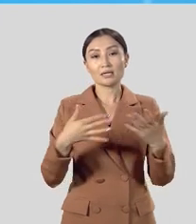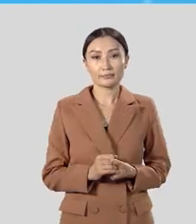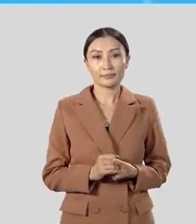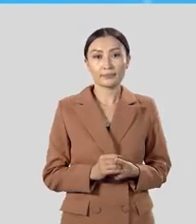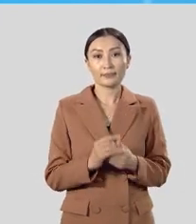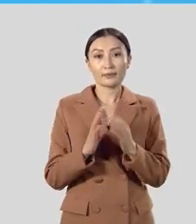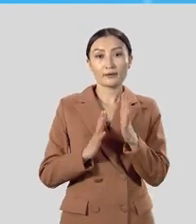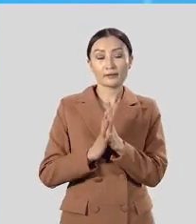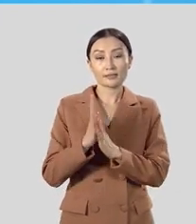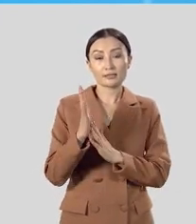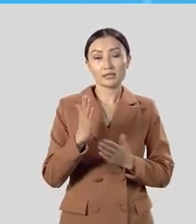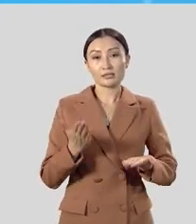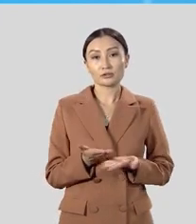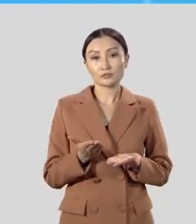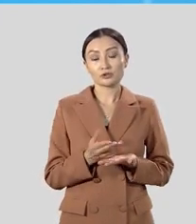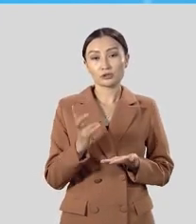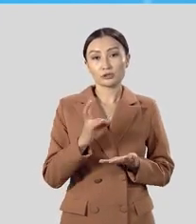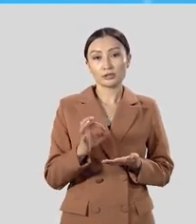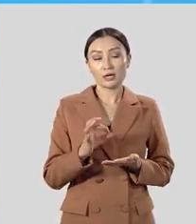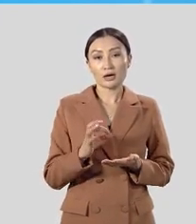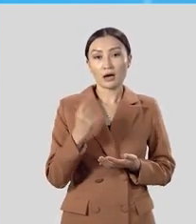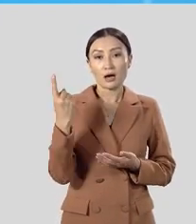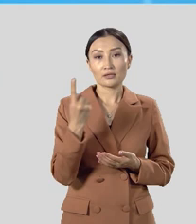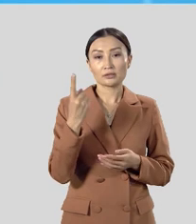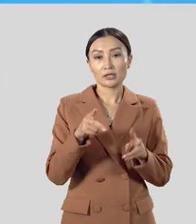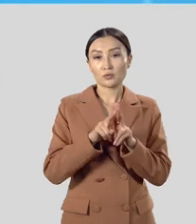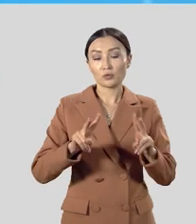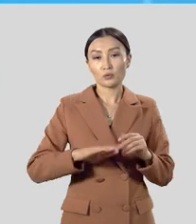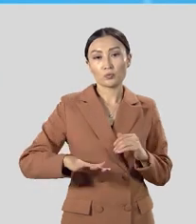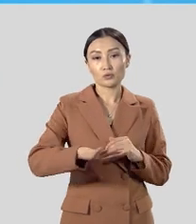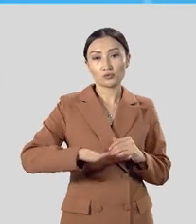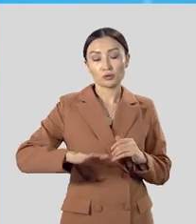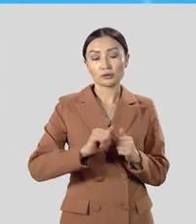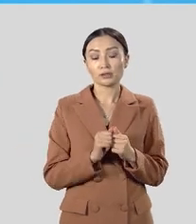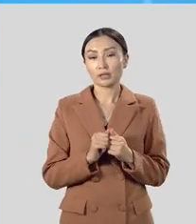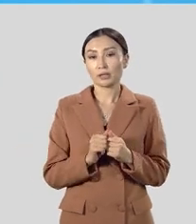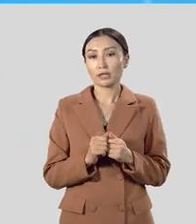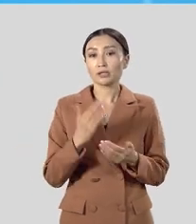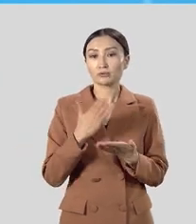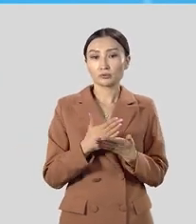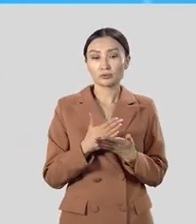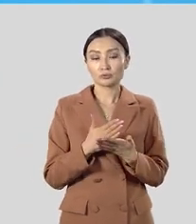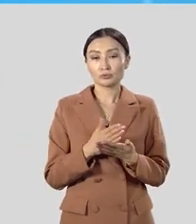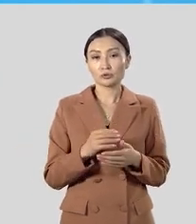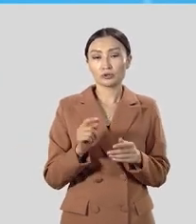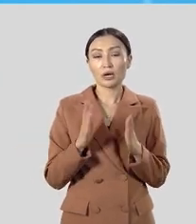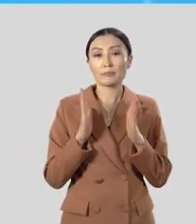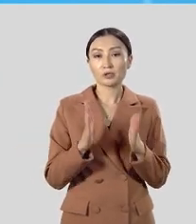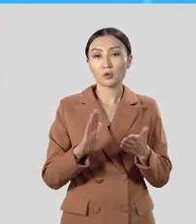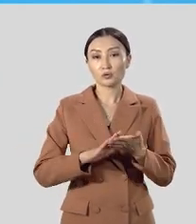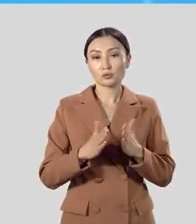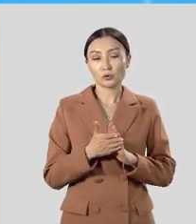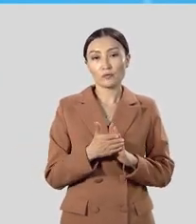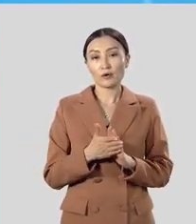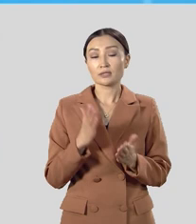формы. Растения, обитающие на относительно однородном участке земной поверхности и существующие в определенных